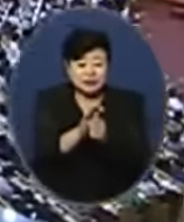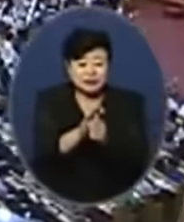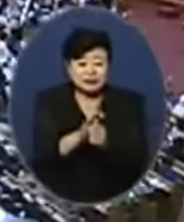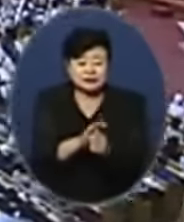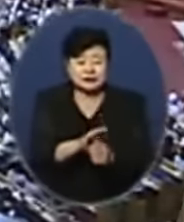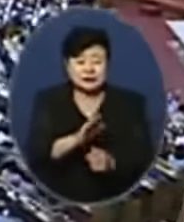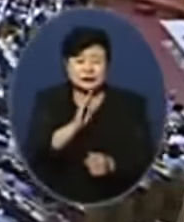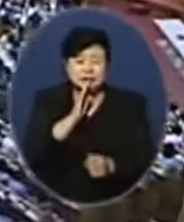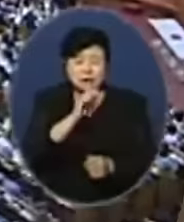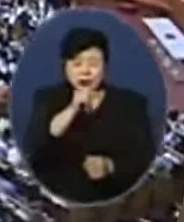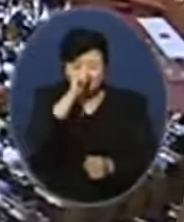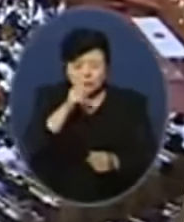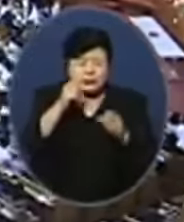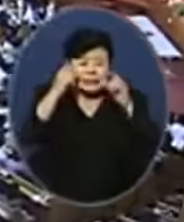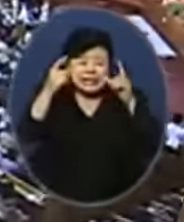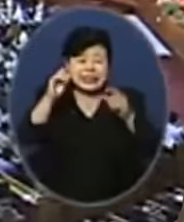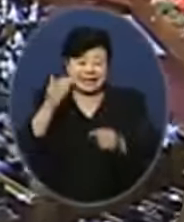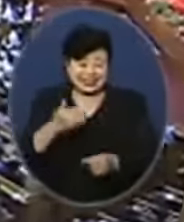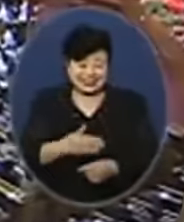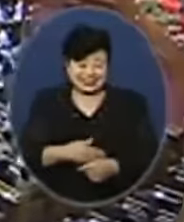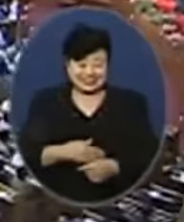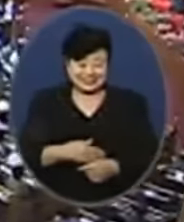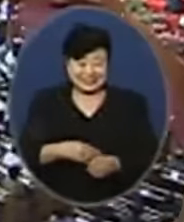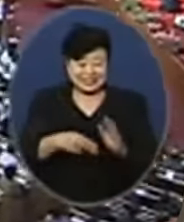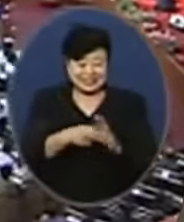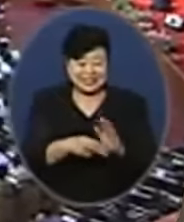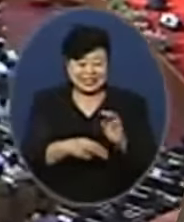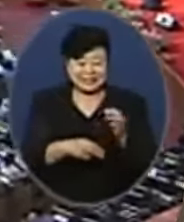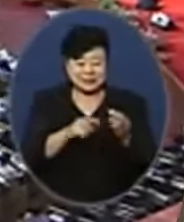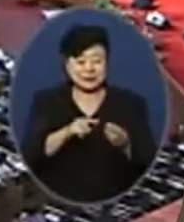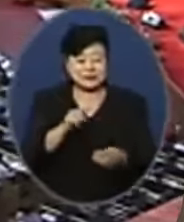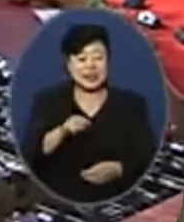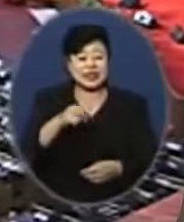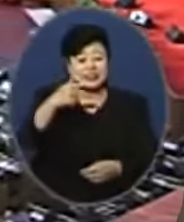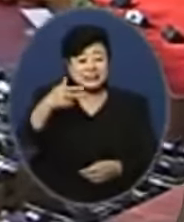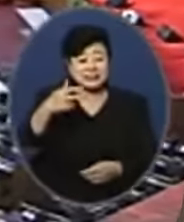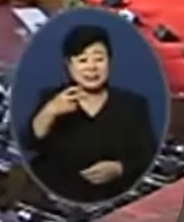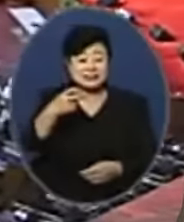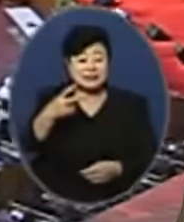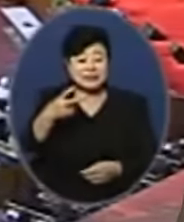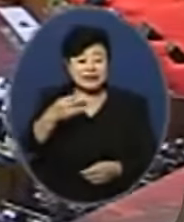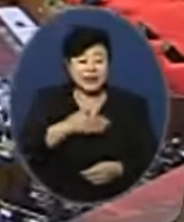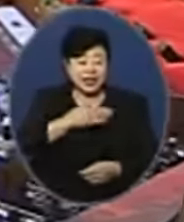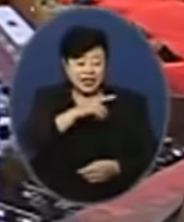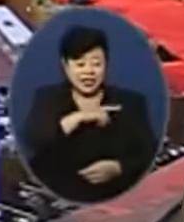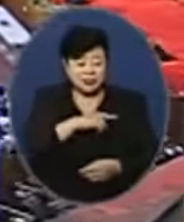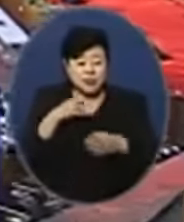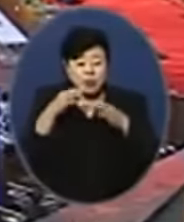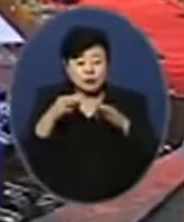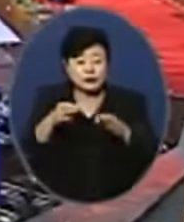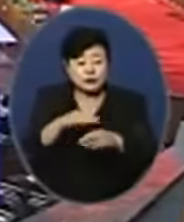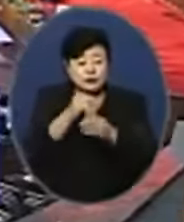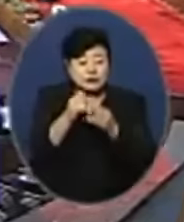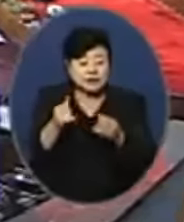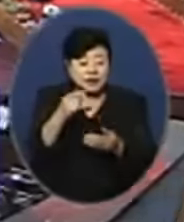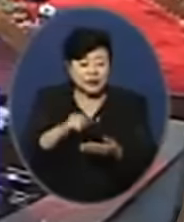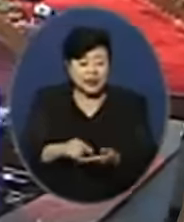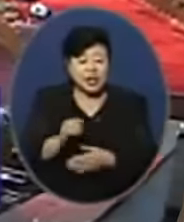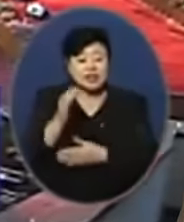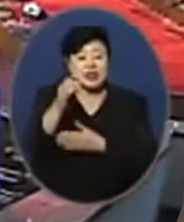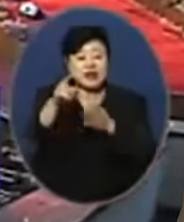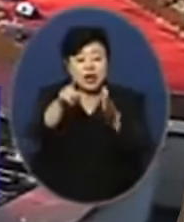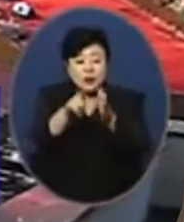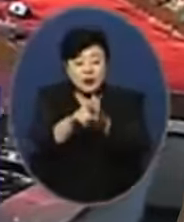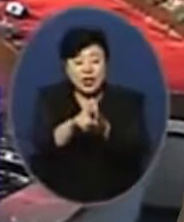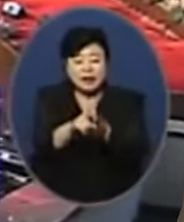얼마나 좋은지 우리는 깨달을 수 있는 것입니다. 이사야 43장 7절과 21절에 내 이름으로 불려지는 모든 자 곧 내가